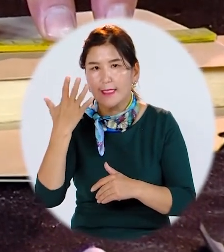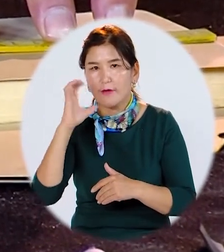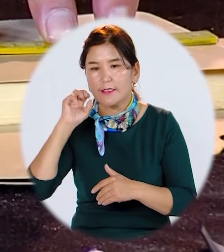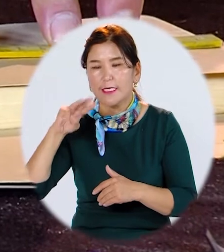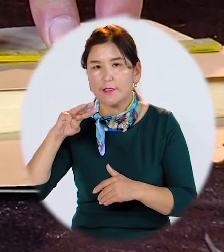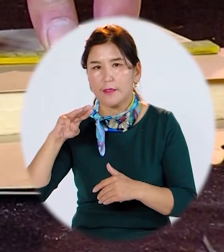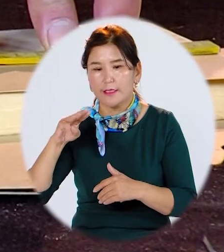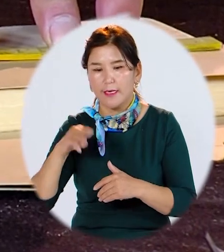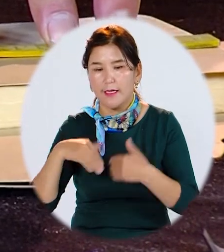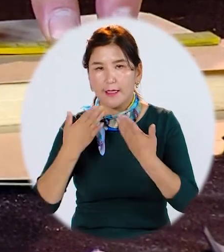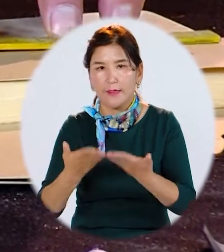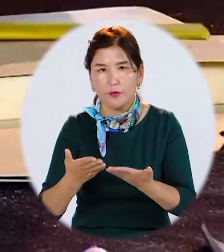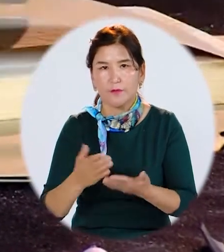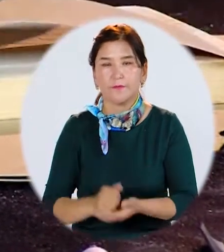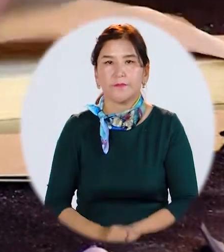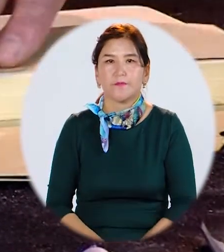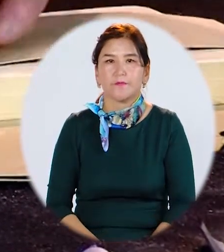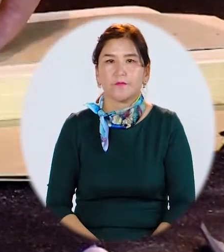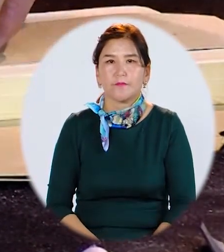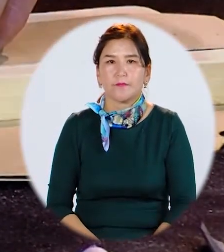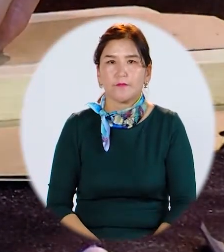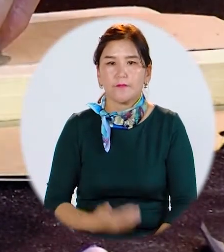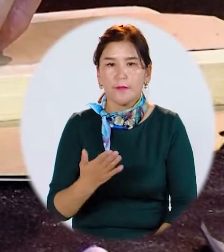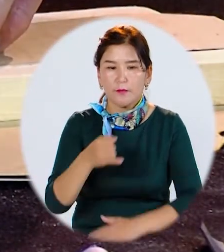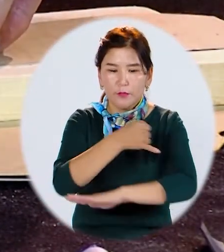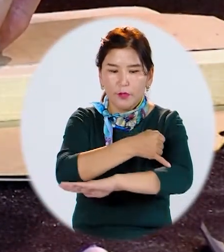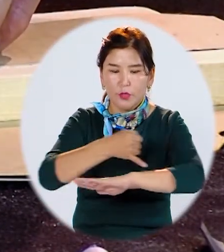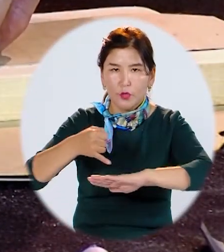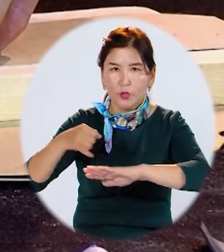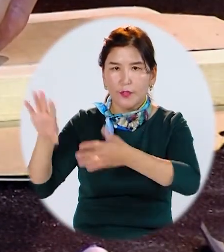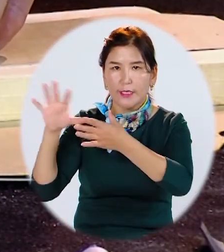см-ийг тавьж өглөө. За үүнийг бүгдээрээ шулуунаар холбоно.